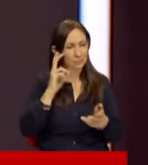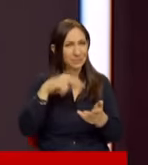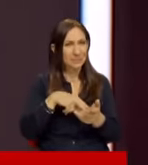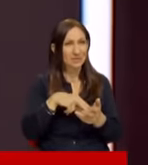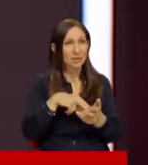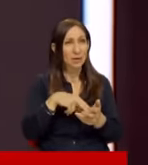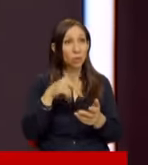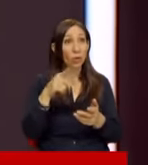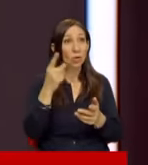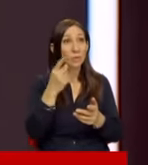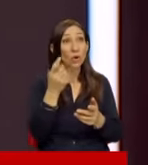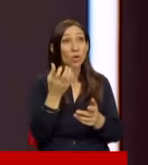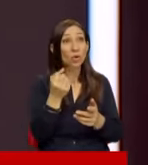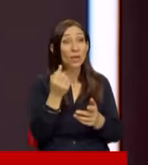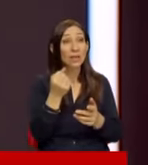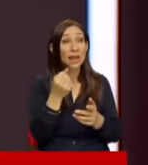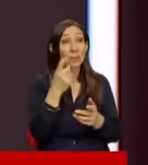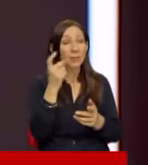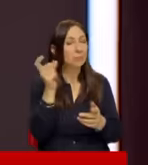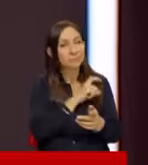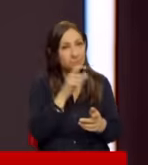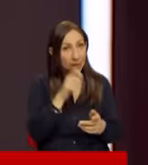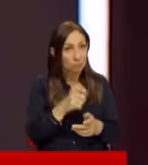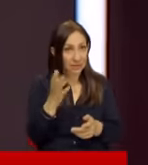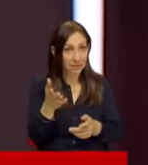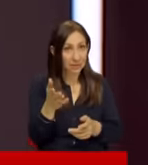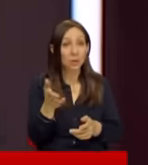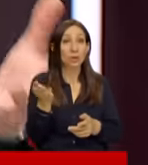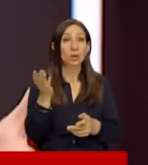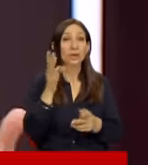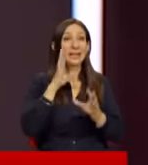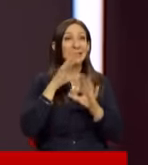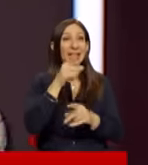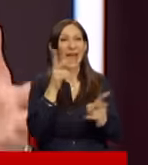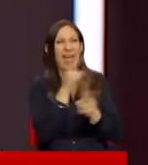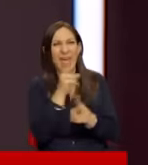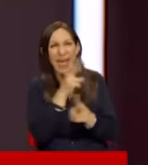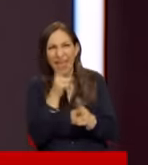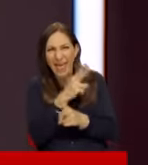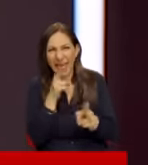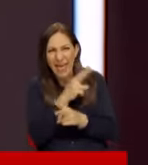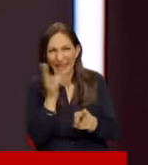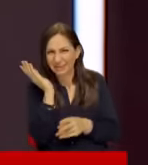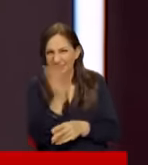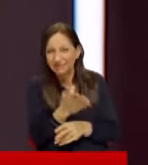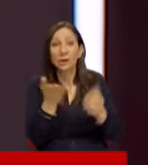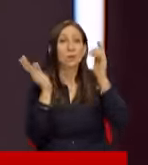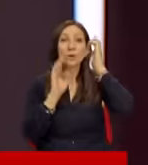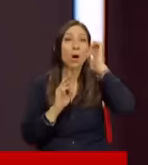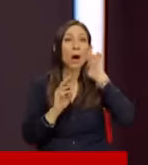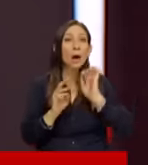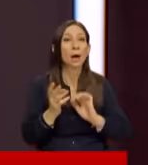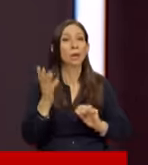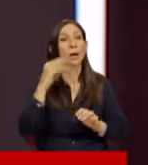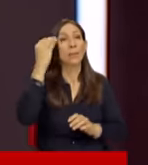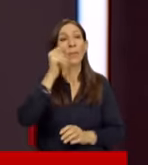bu orada bir köfte içerikli bir gaf yapmışsın. İnsanlar gülmüş sana, komik duruma düşmüşsün. Sonra